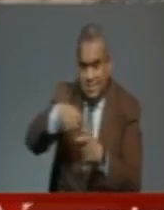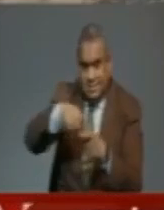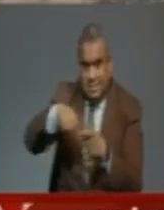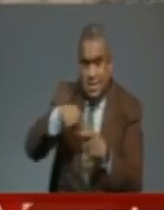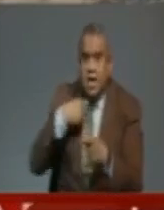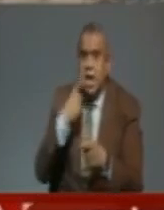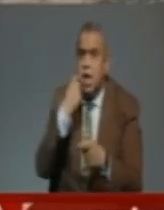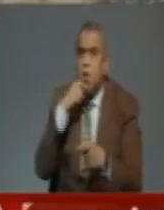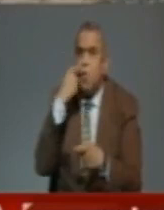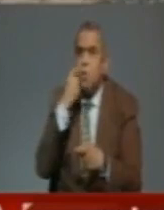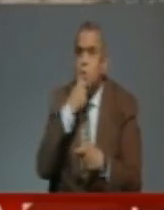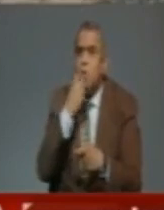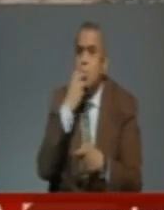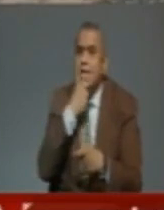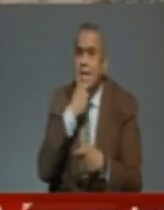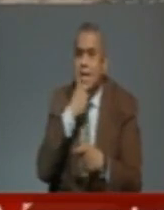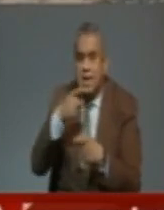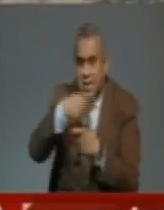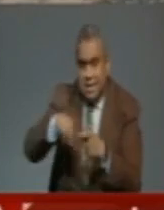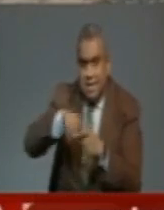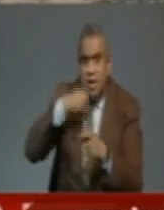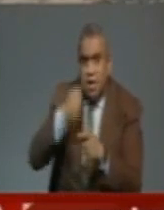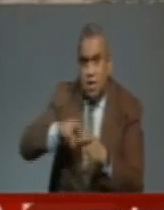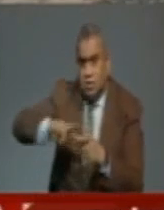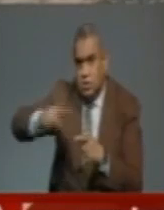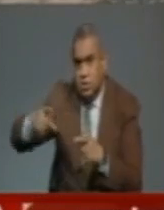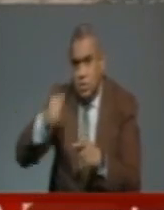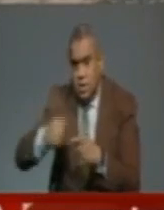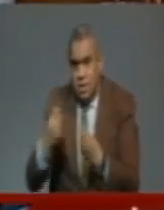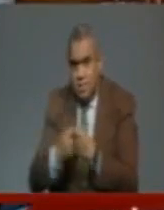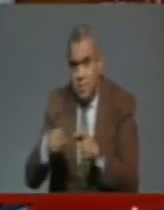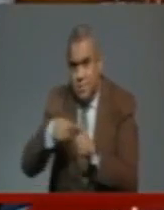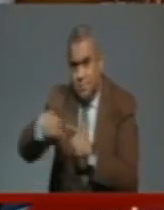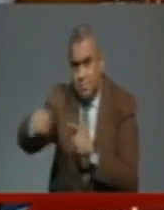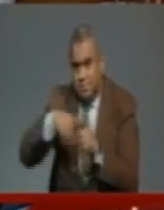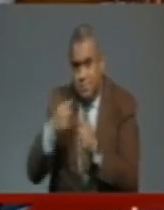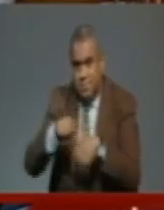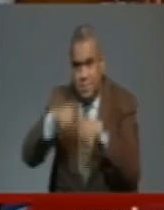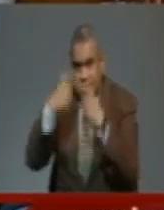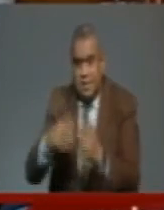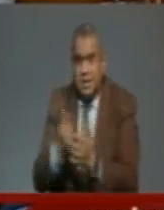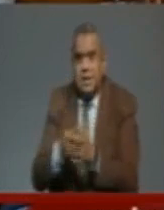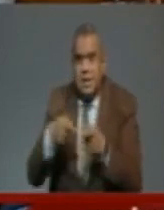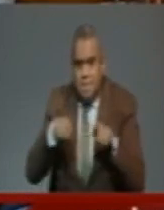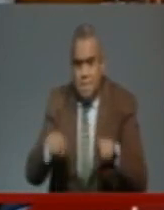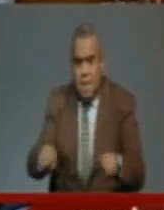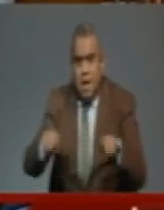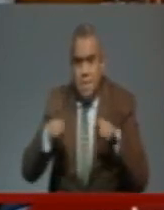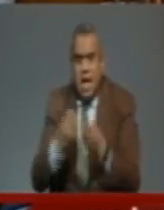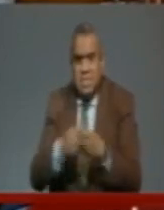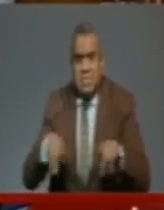مع منطقه الروبيكي، ثم خط اخر يربط ده موازي للطريق الداري الاقليمي والال ار تي، ويصل حتى بالبيس عشان يربط مع